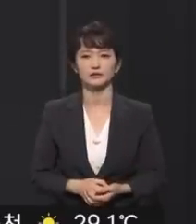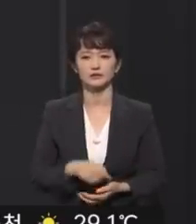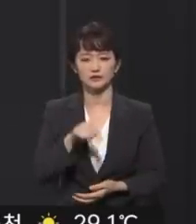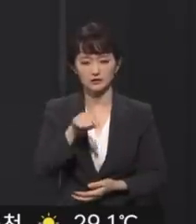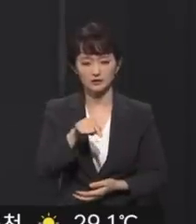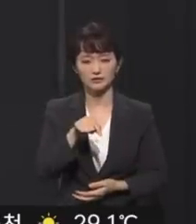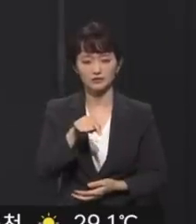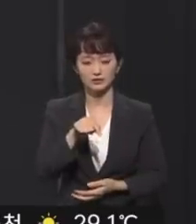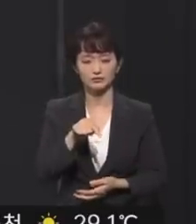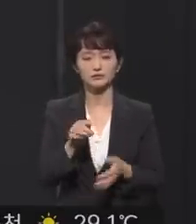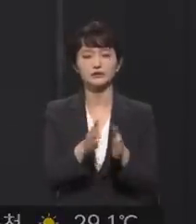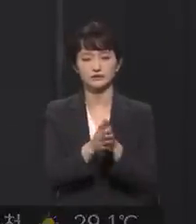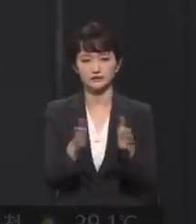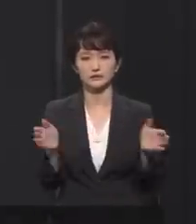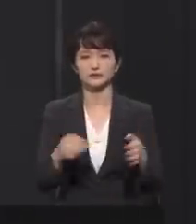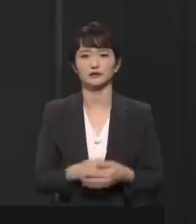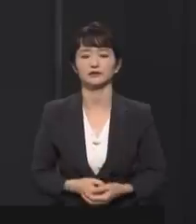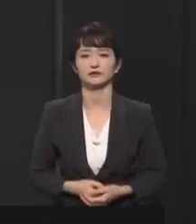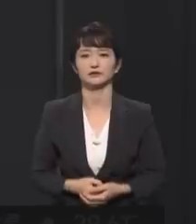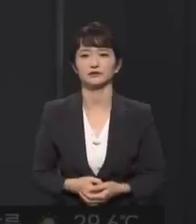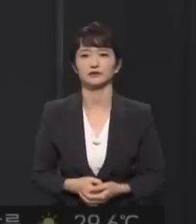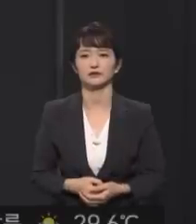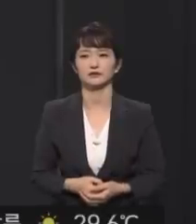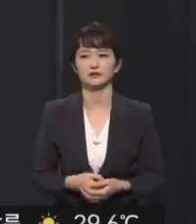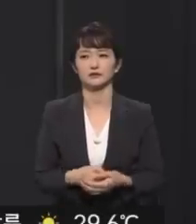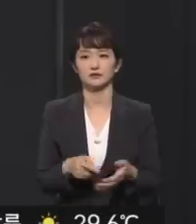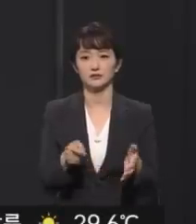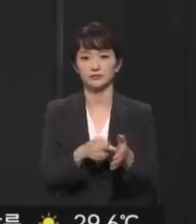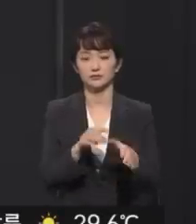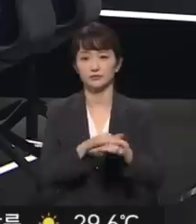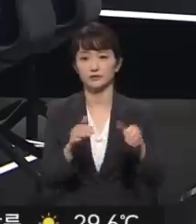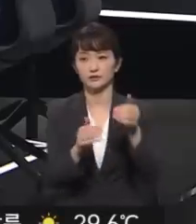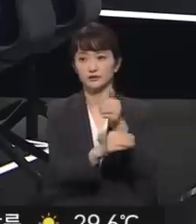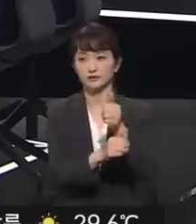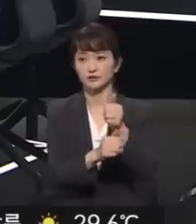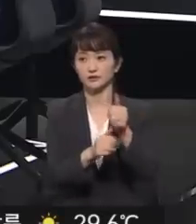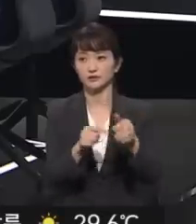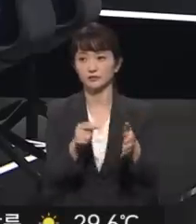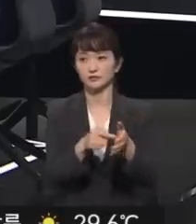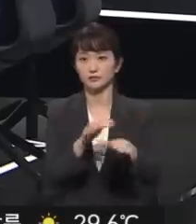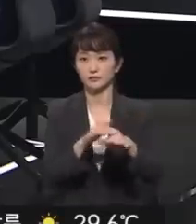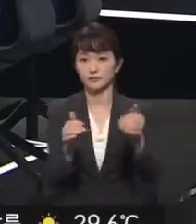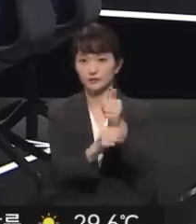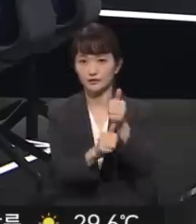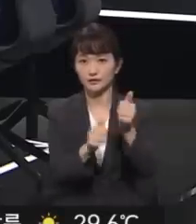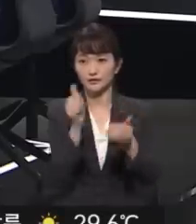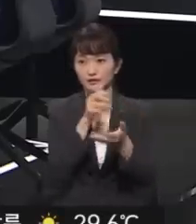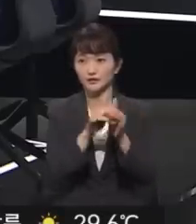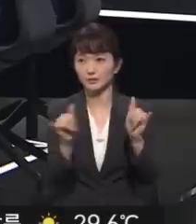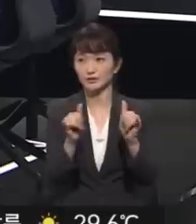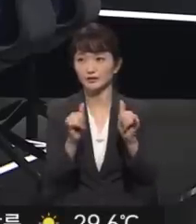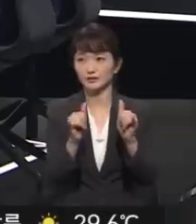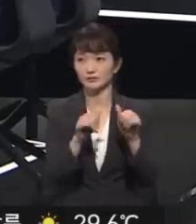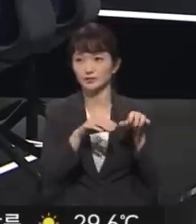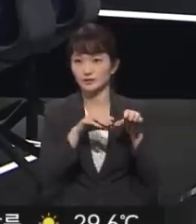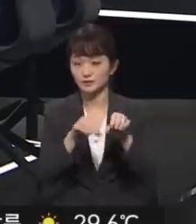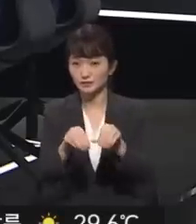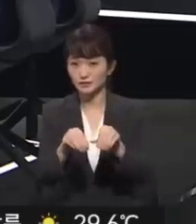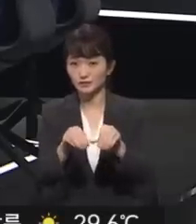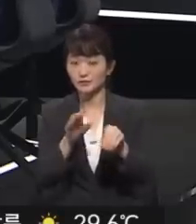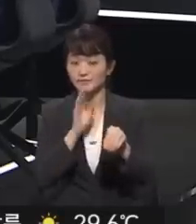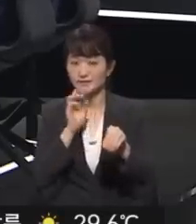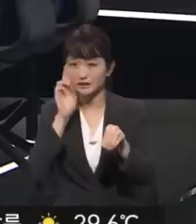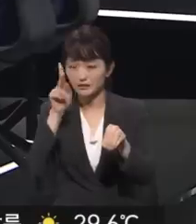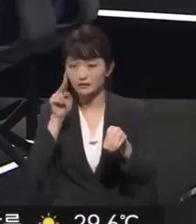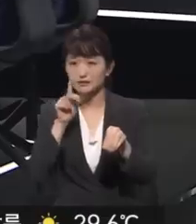시작이 될 거 같아요 내 몇 일에 대변인도 침 제가 뒤 대변이 직무가 정지되고 이 때문에 일반 니가 그렇게 그렇게 제안합니다 어디냐